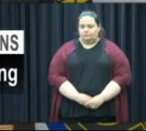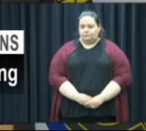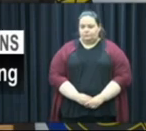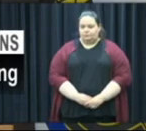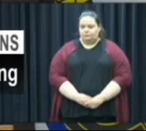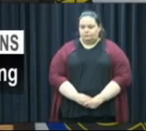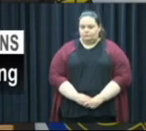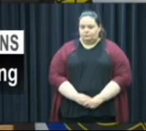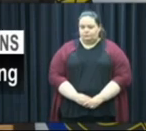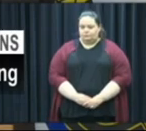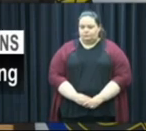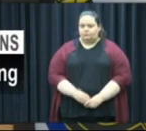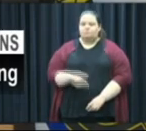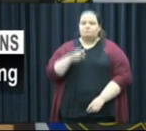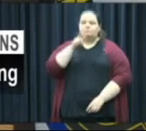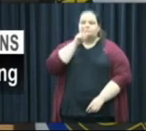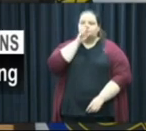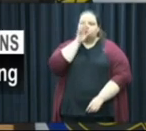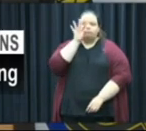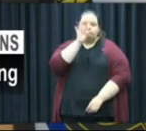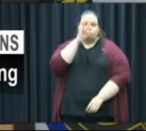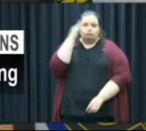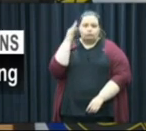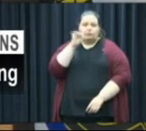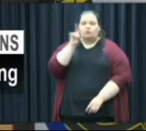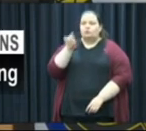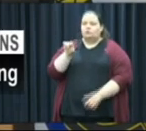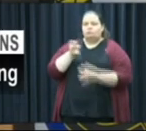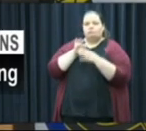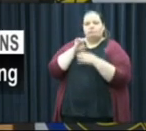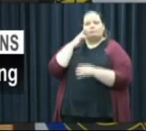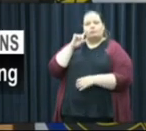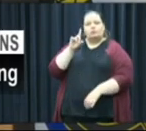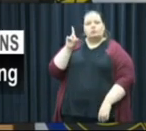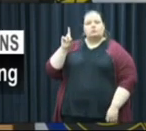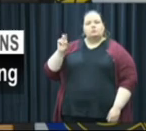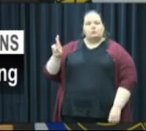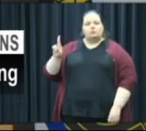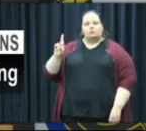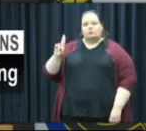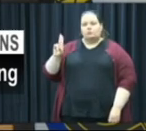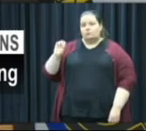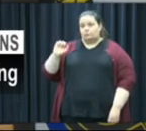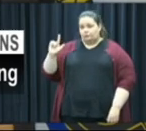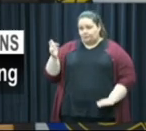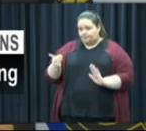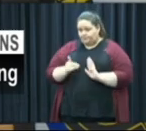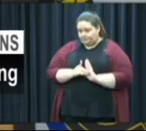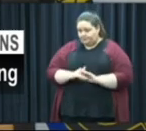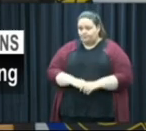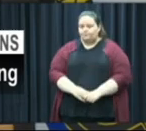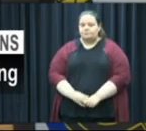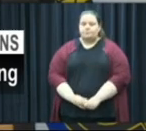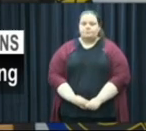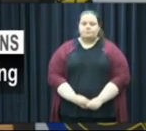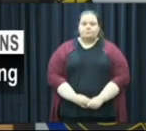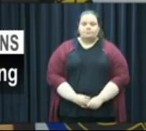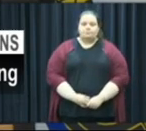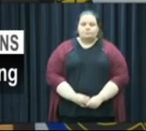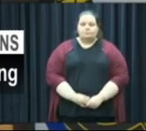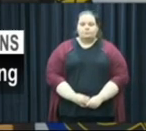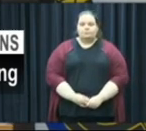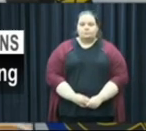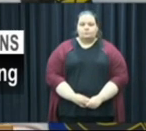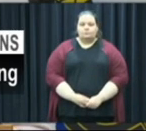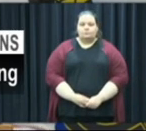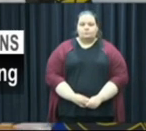Bonjour, ma question est pour le Dr. Russell. Je me demandais si c'était possible que dans l'avenir, on ait à rapporter